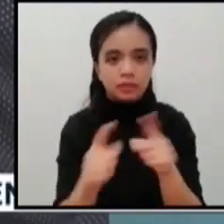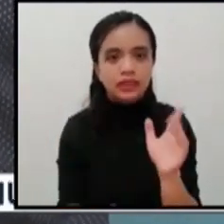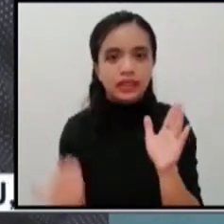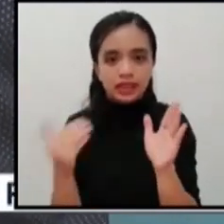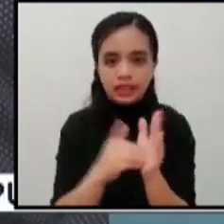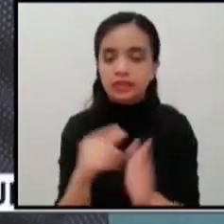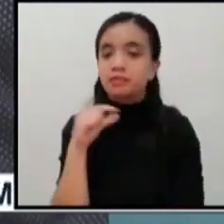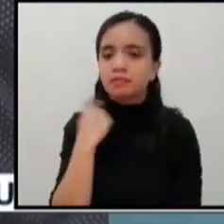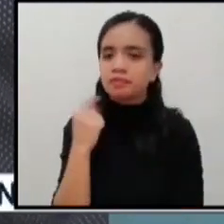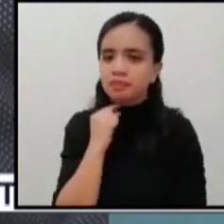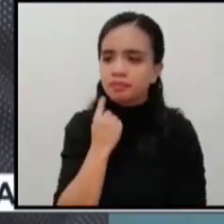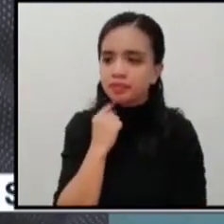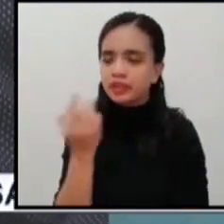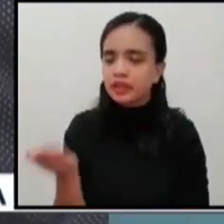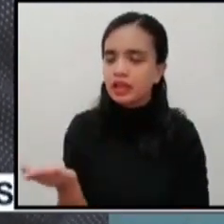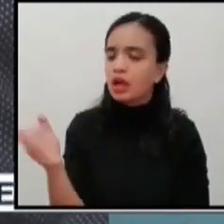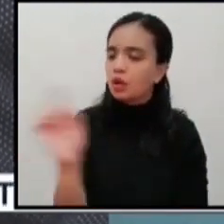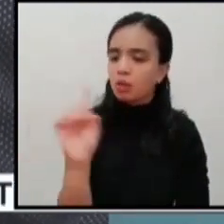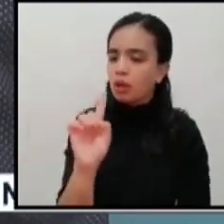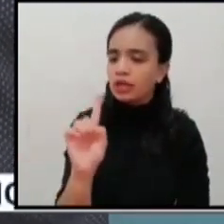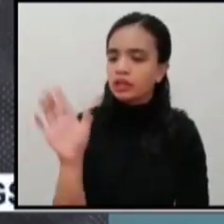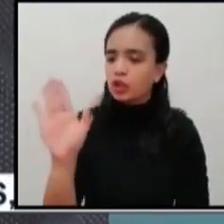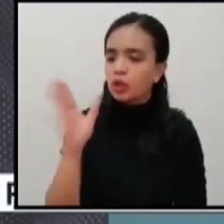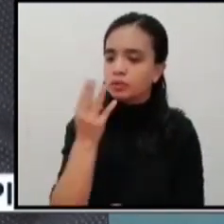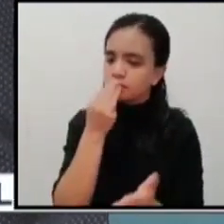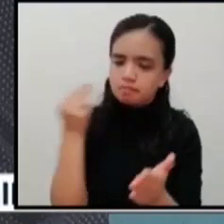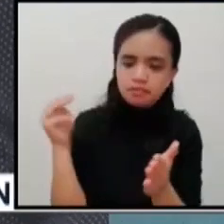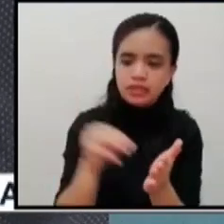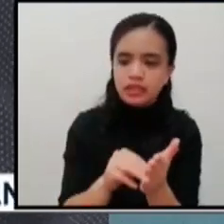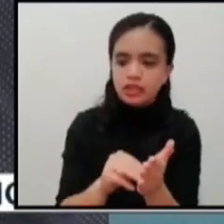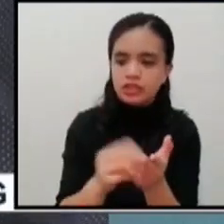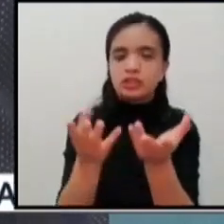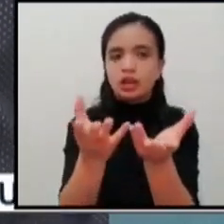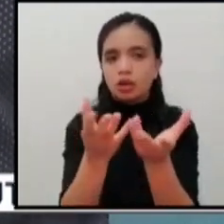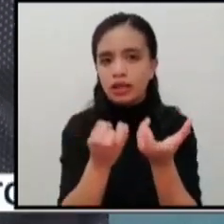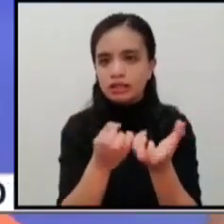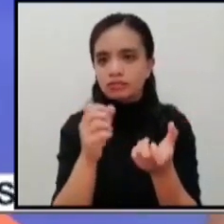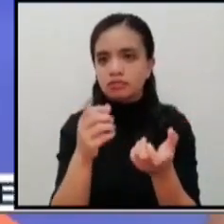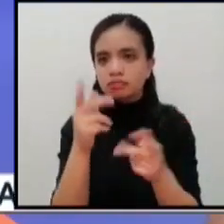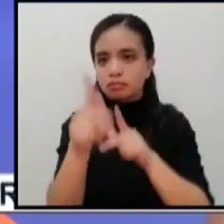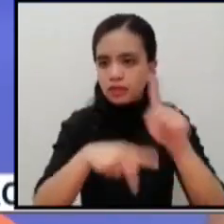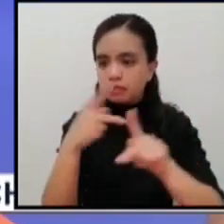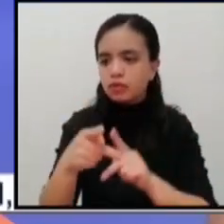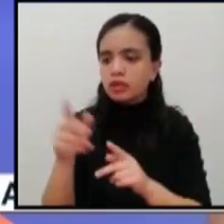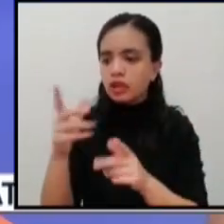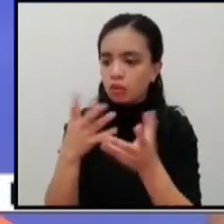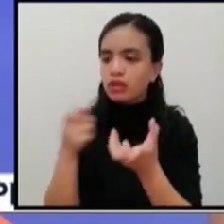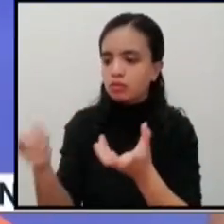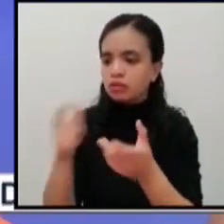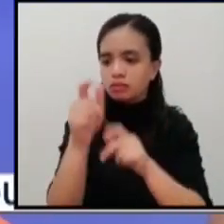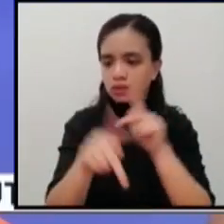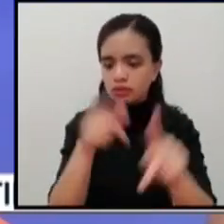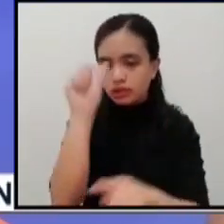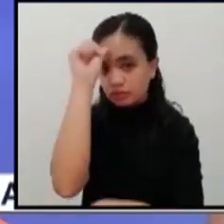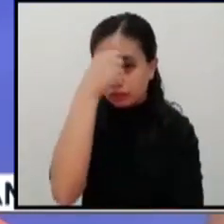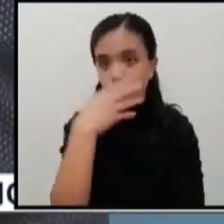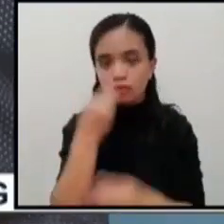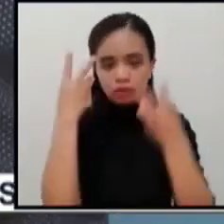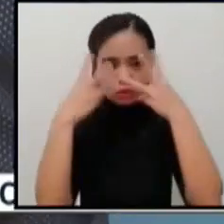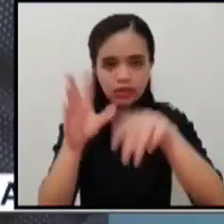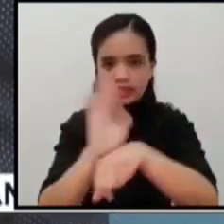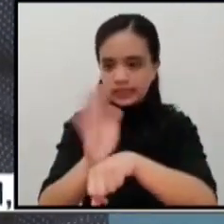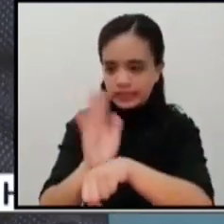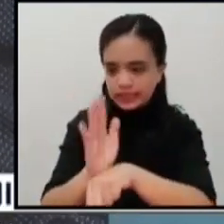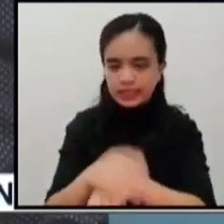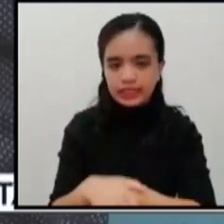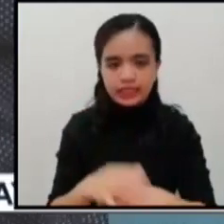yung pinakamensahe na gusto nyong tumatak sa puso ng mga makakapanood dito? No, lalo na kapag napanood na